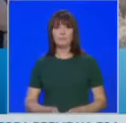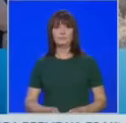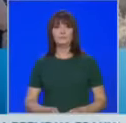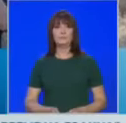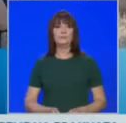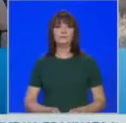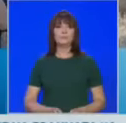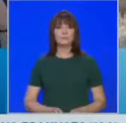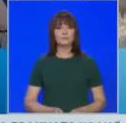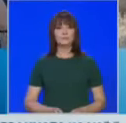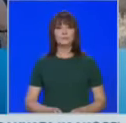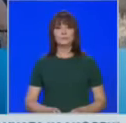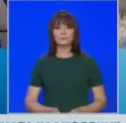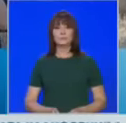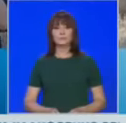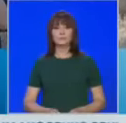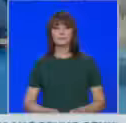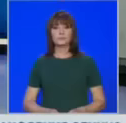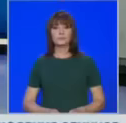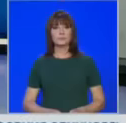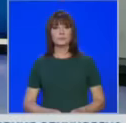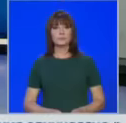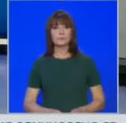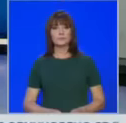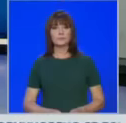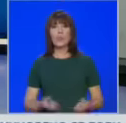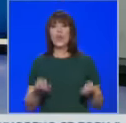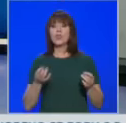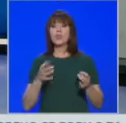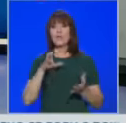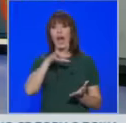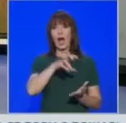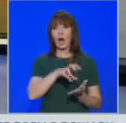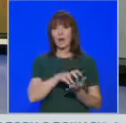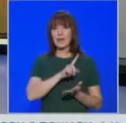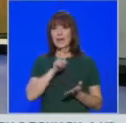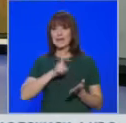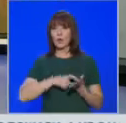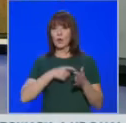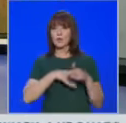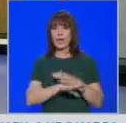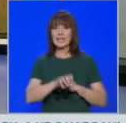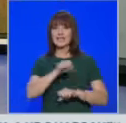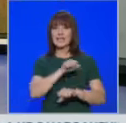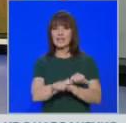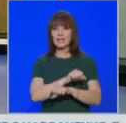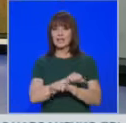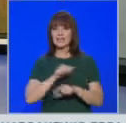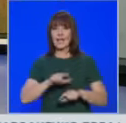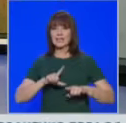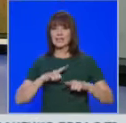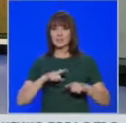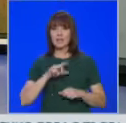с информация за пожара между Казанлък и Мъглиш. Нова група от нелегални мигранти беше задържана от служители на МВР тази